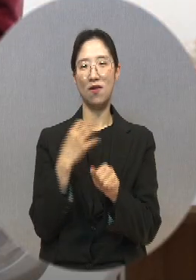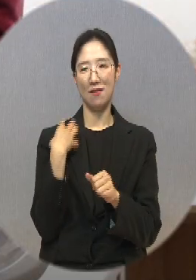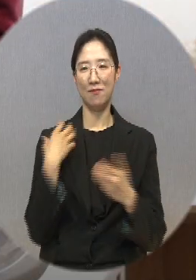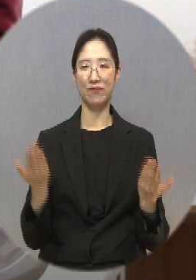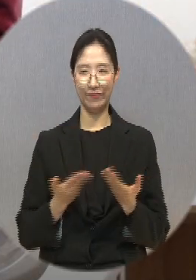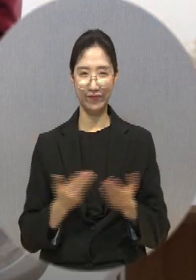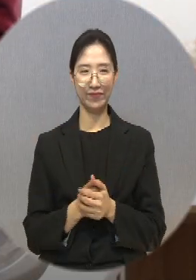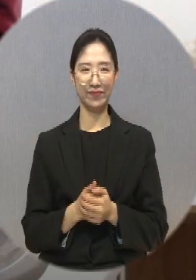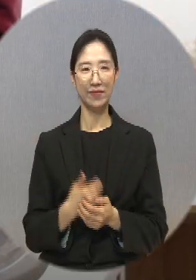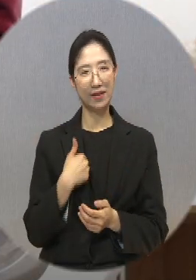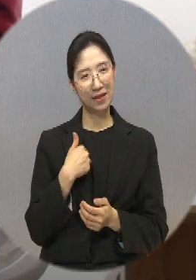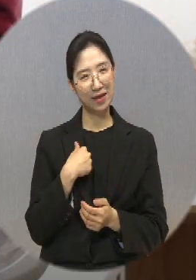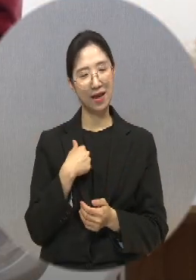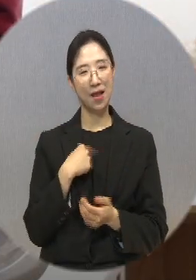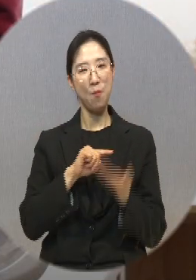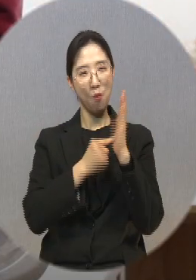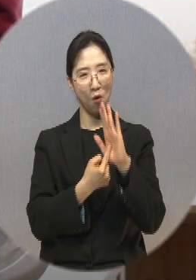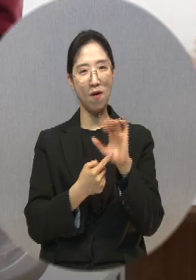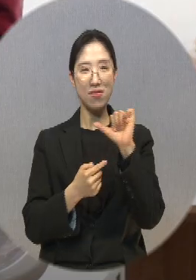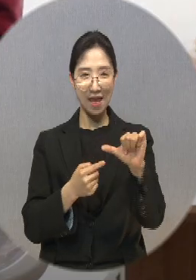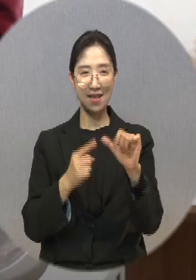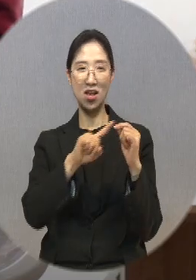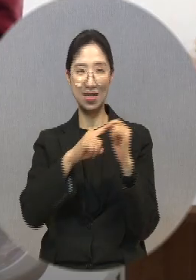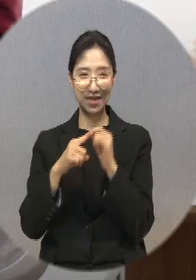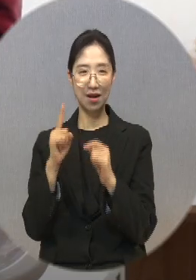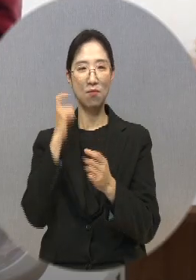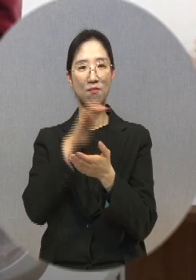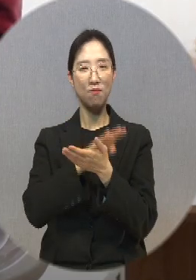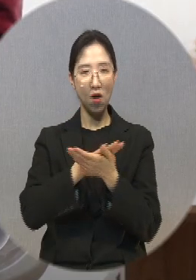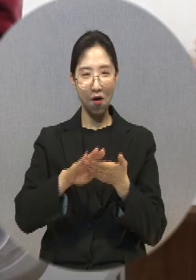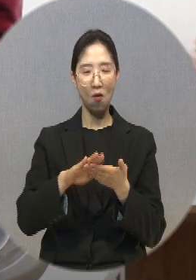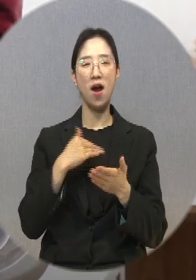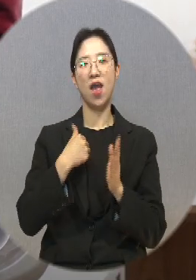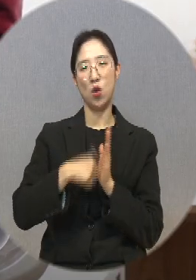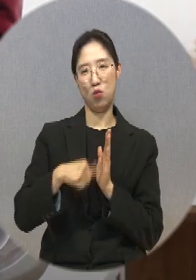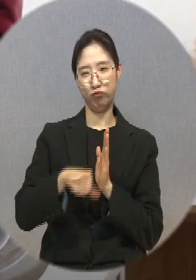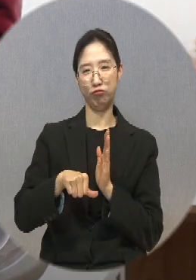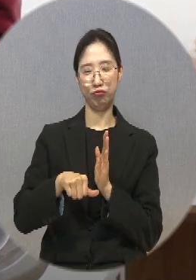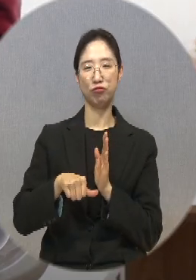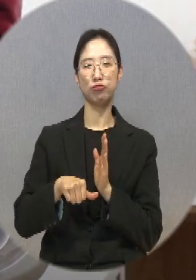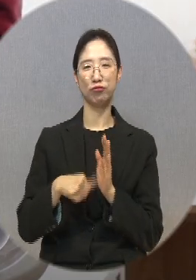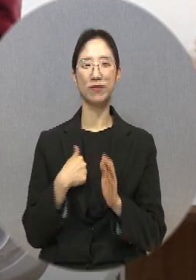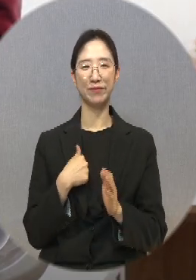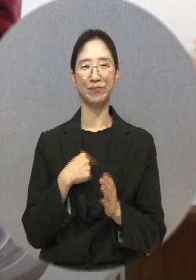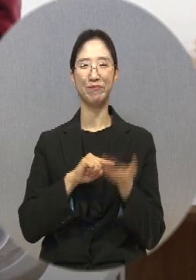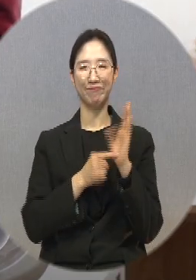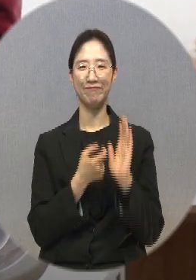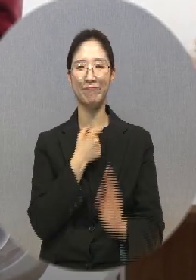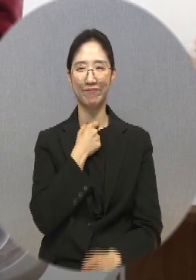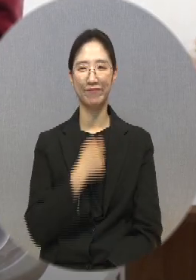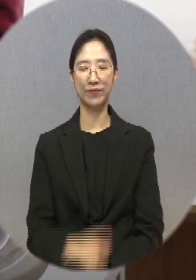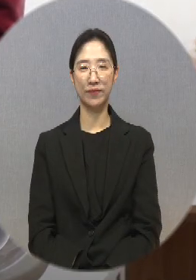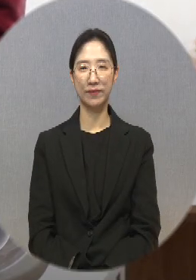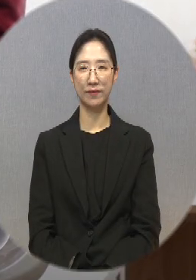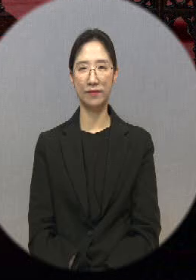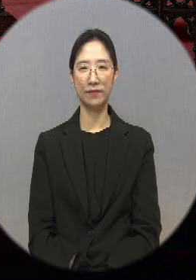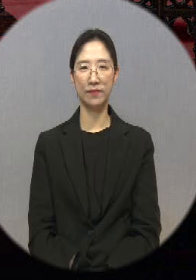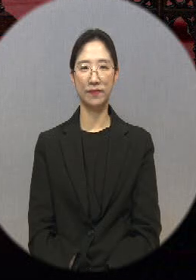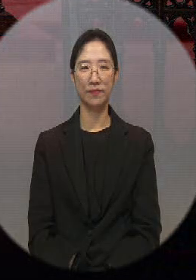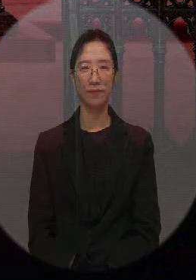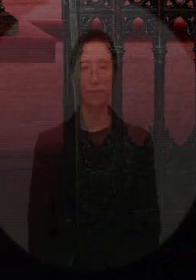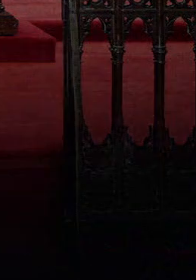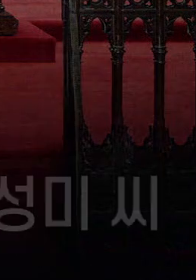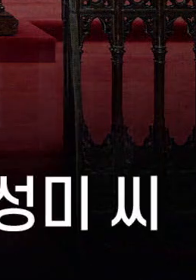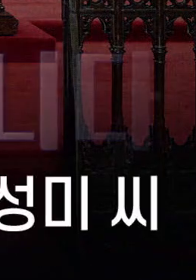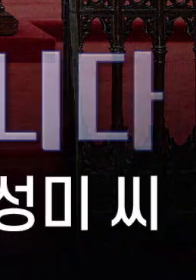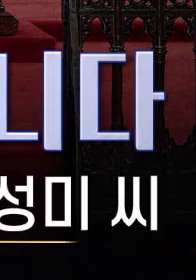굳이 5글자로 표현을 하라고 하면 평화의 도구라고 표현을 하고 싶습니다.